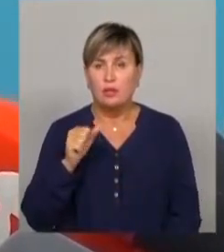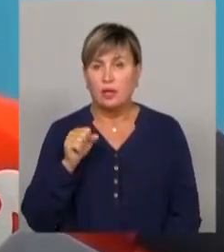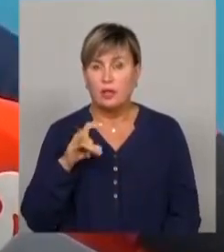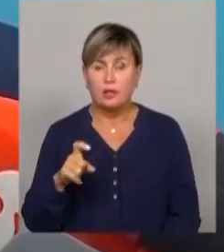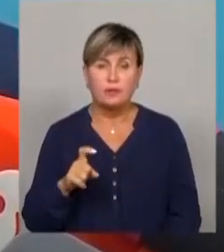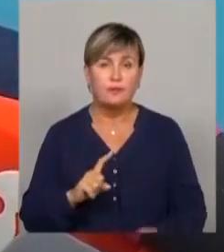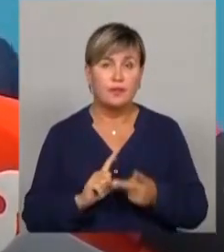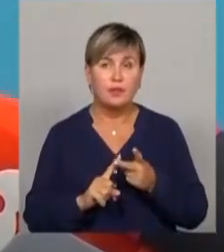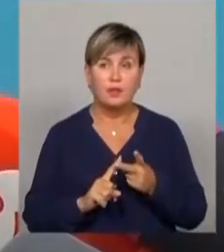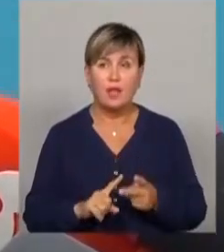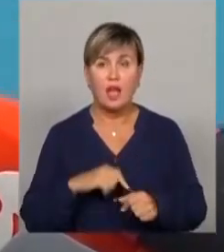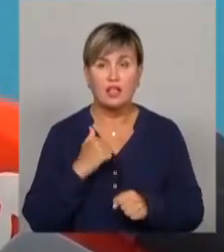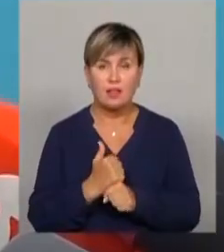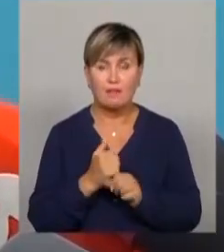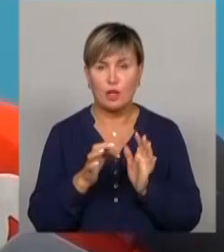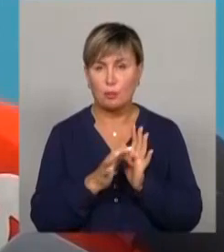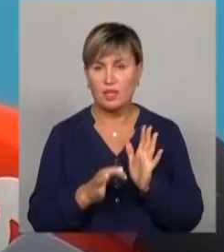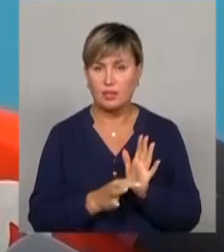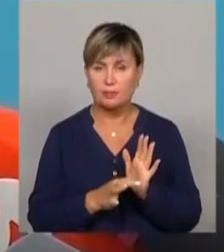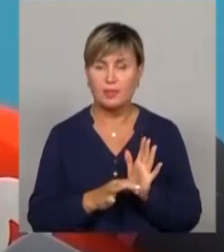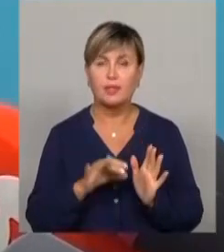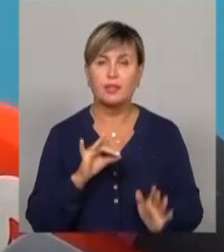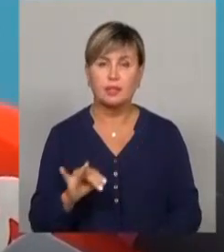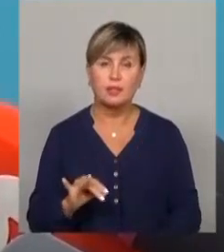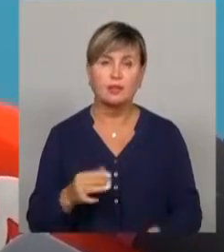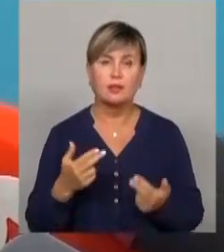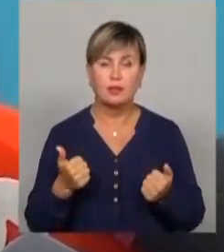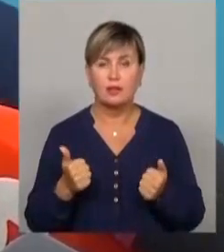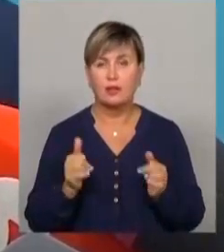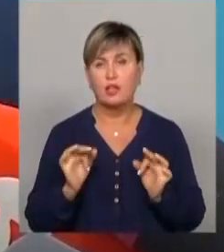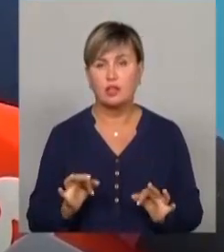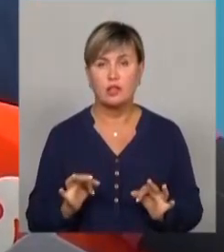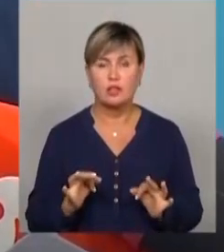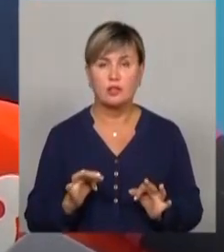Второе. Основной принцип. И, естественно, за